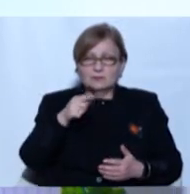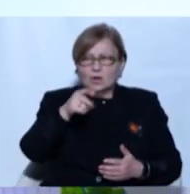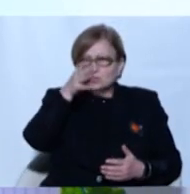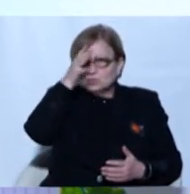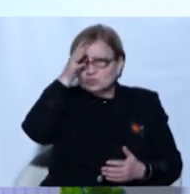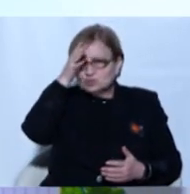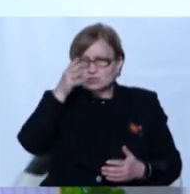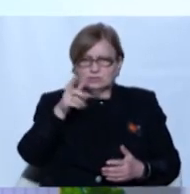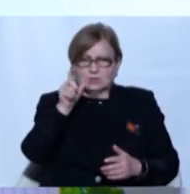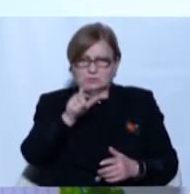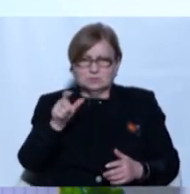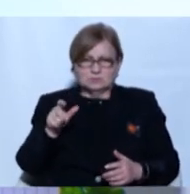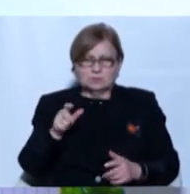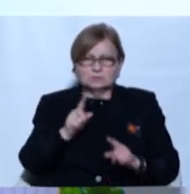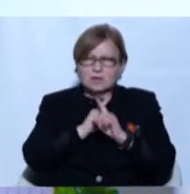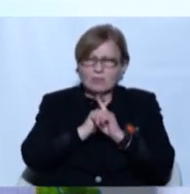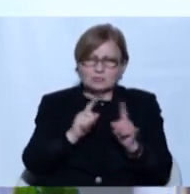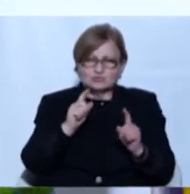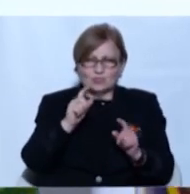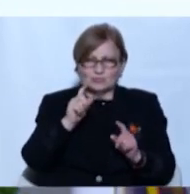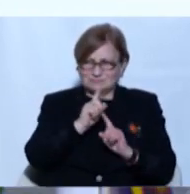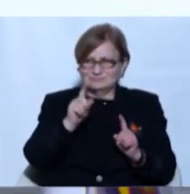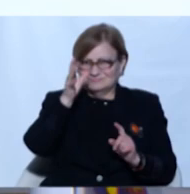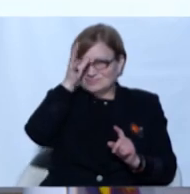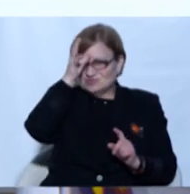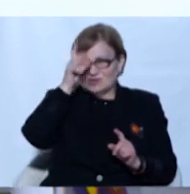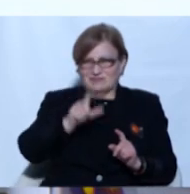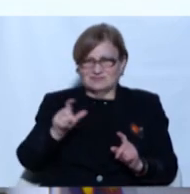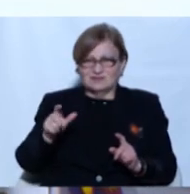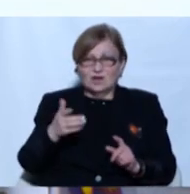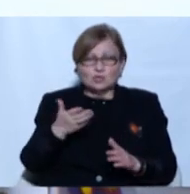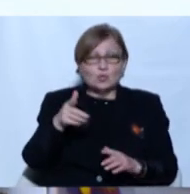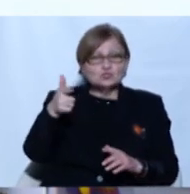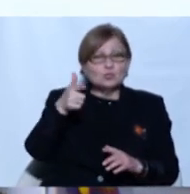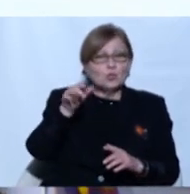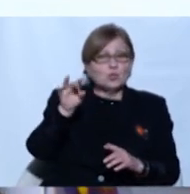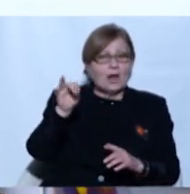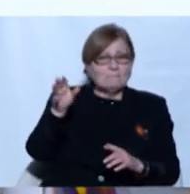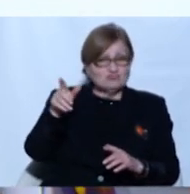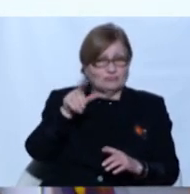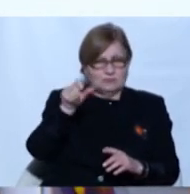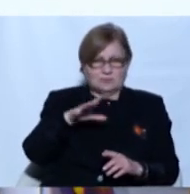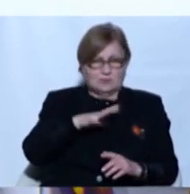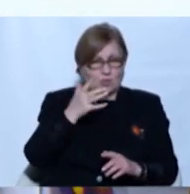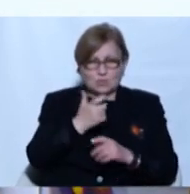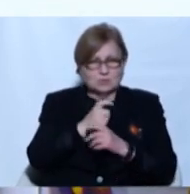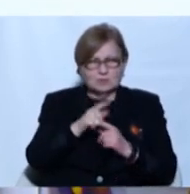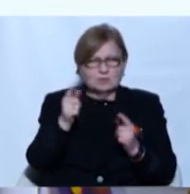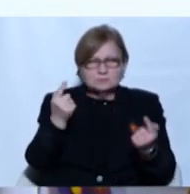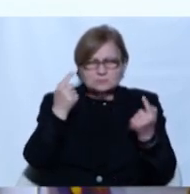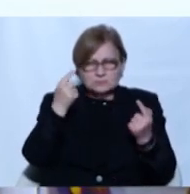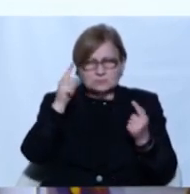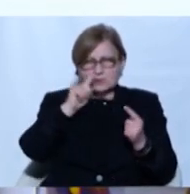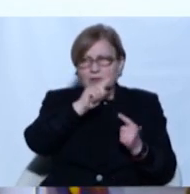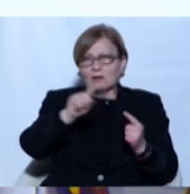ნიჭის ადამიანი, გამორჩეული ნიჭის ადამიანი და რომელიც გურამიშვილია, რომელიცაც უზარმაზარ რამეებზე შეუულია ფიქრი და